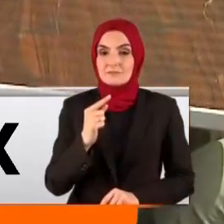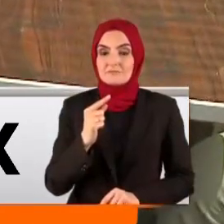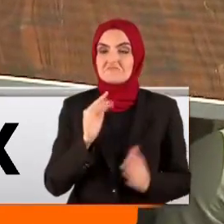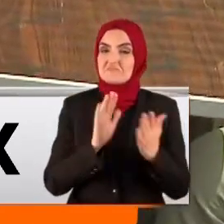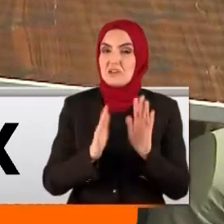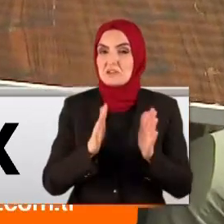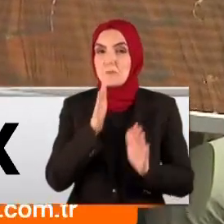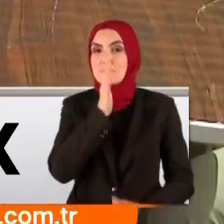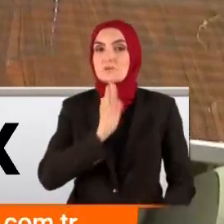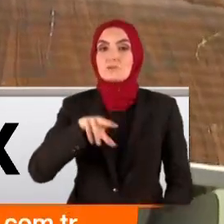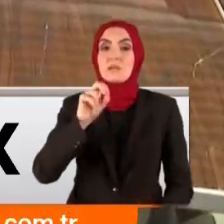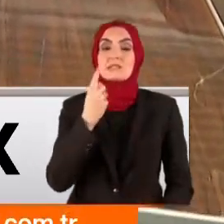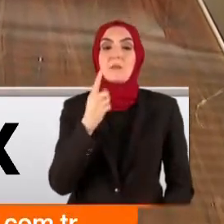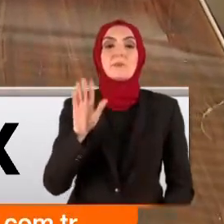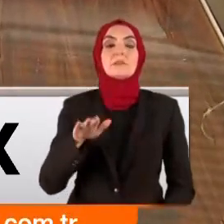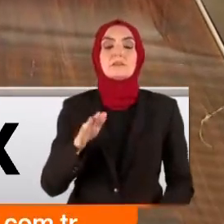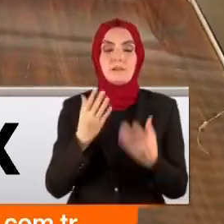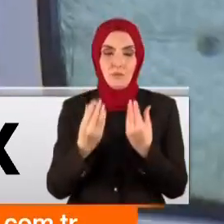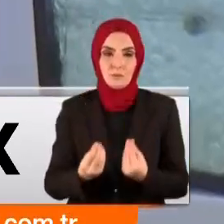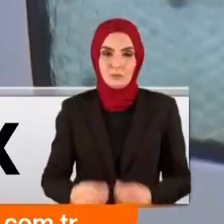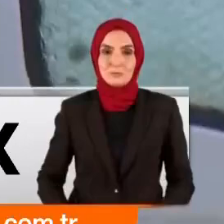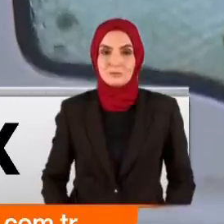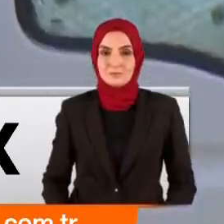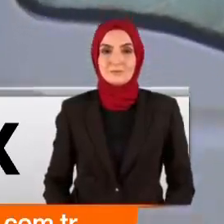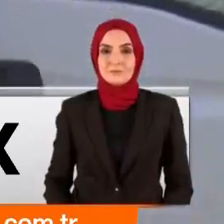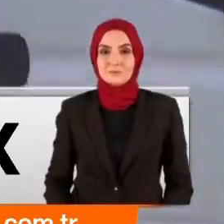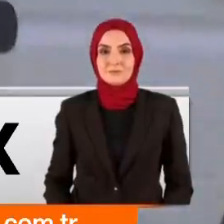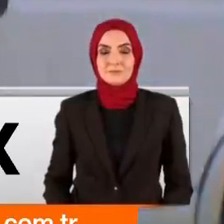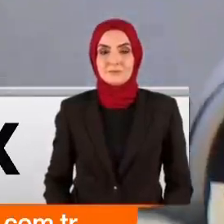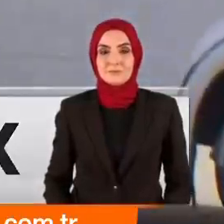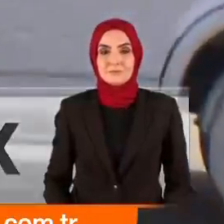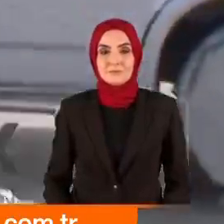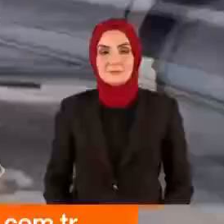yaklaşık 580 bin liraya kadar düşmüş olacak.